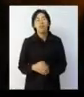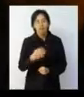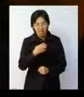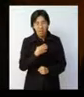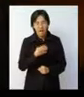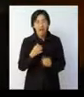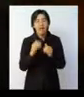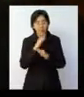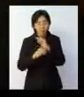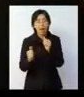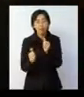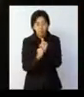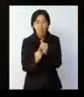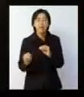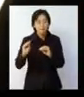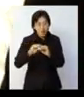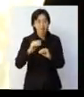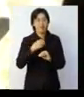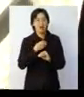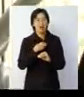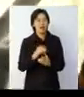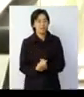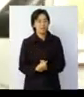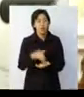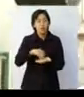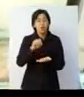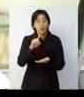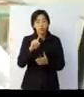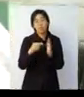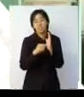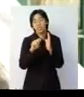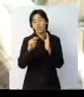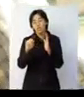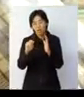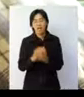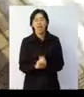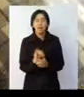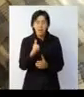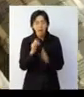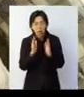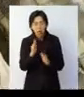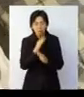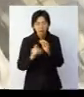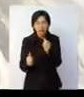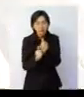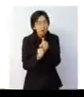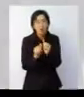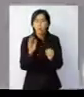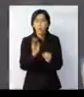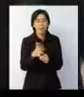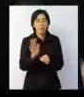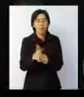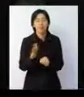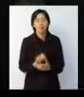อยากให้มีมากกว่านี้จะเป็นไงฮะ เป็นยังไงคะอยากยังไงบ้างอะ อย่างเช่นของศูนย์นนท์เนี่ยบางครั้งบางช่วงพี่เอก็ไม่พอกับคนพิการ